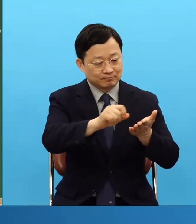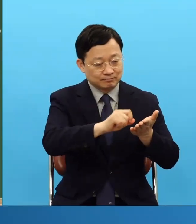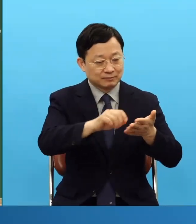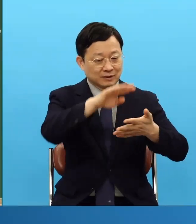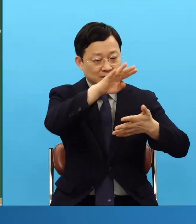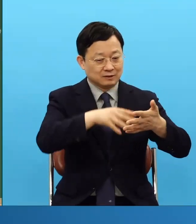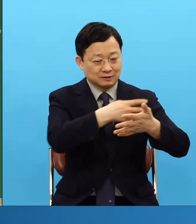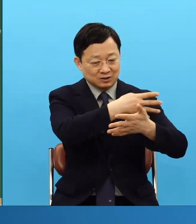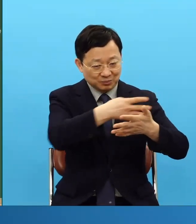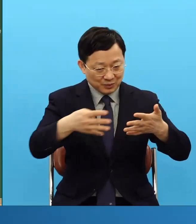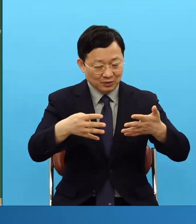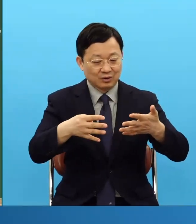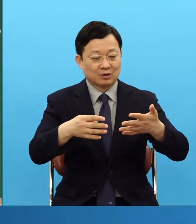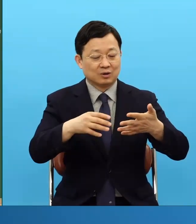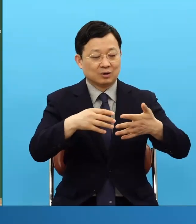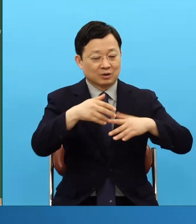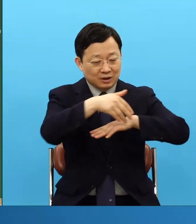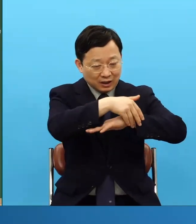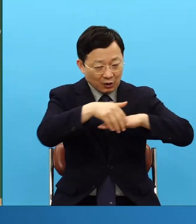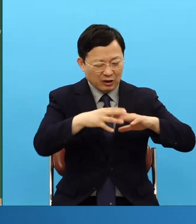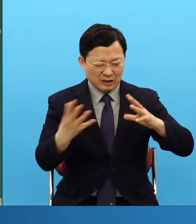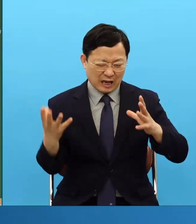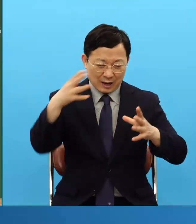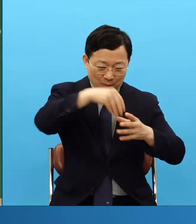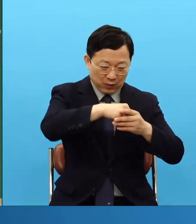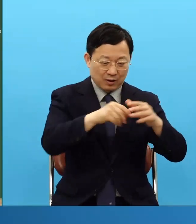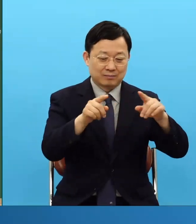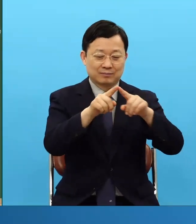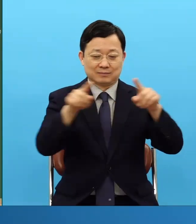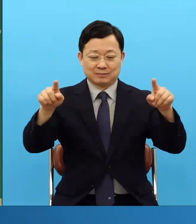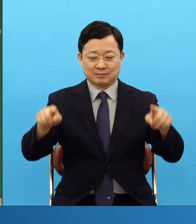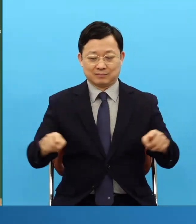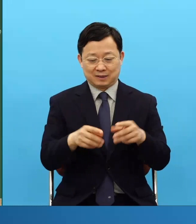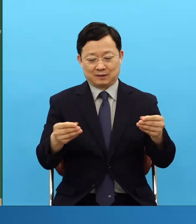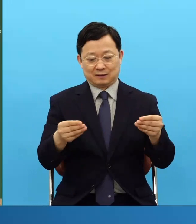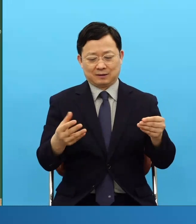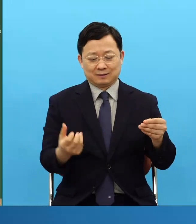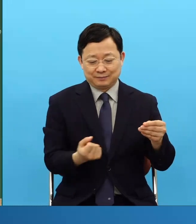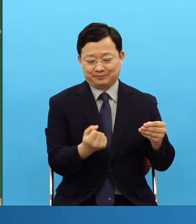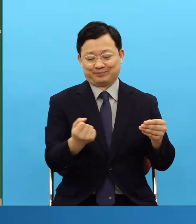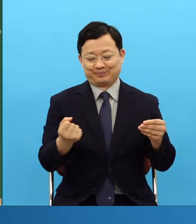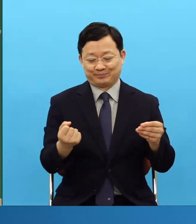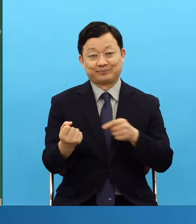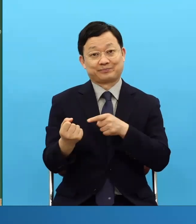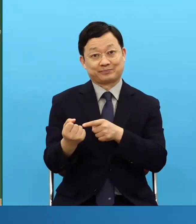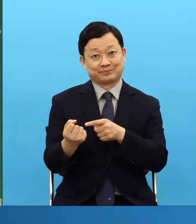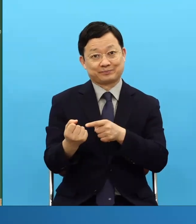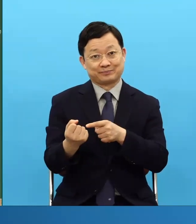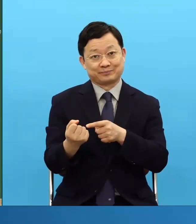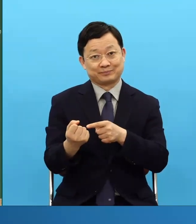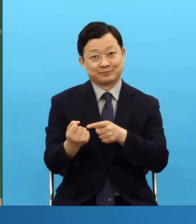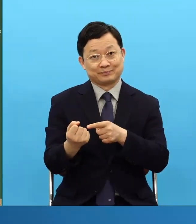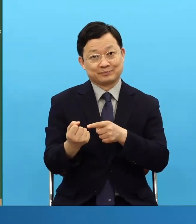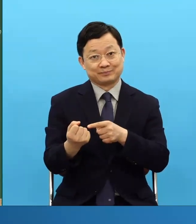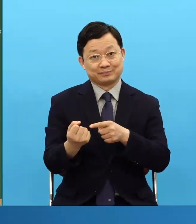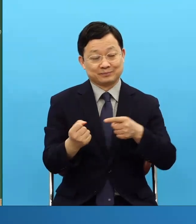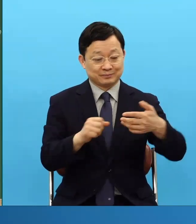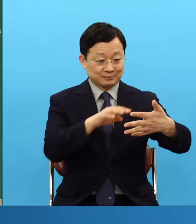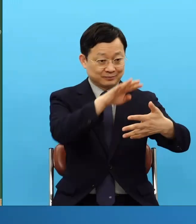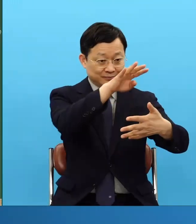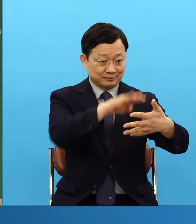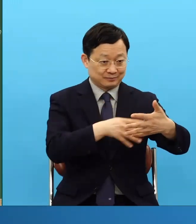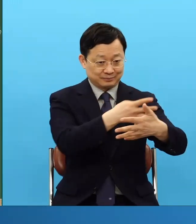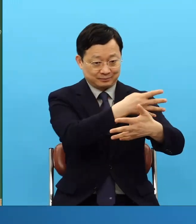일정표도 있습니다. And this paper is something I hold on to all week long. It has my messages. It has my schedule as well. 일정표 절반에는 뭐가